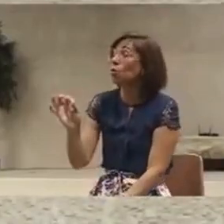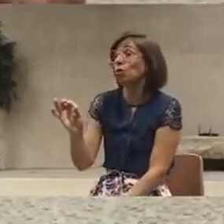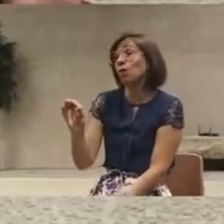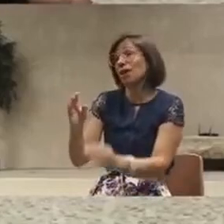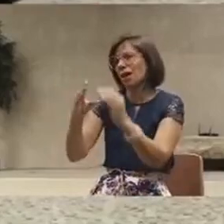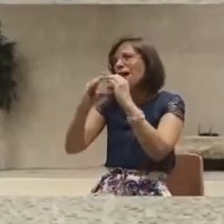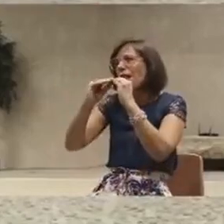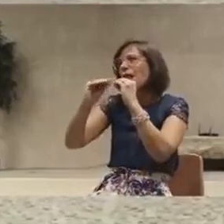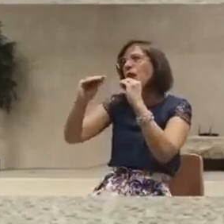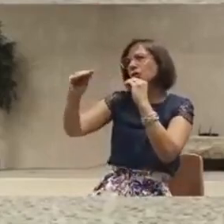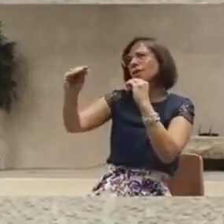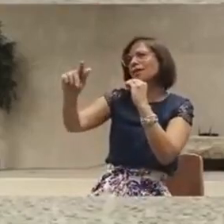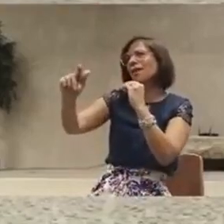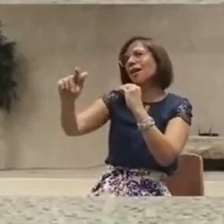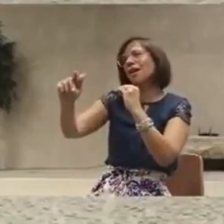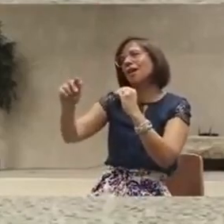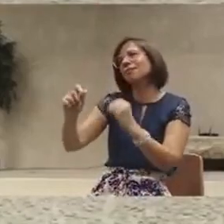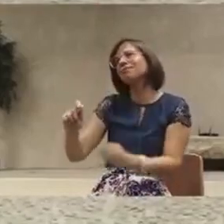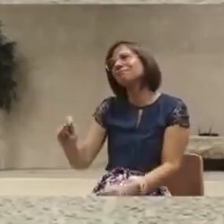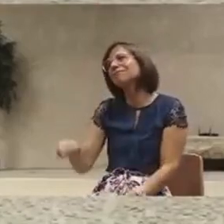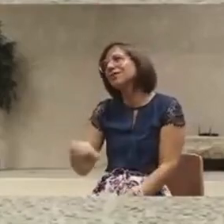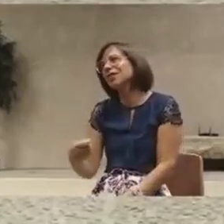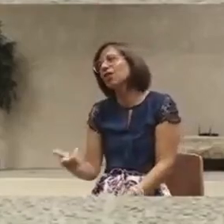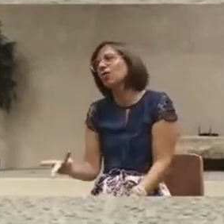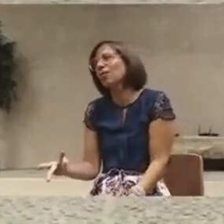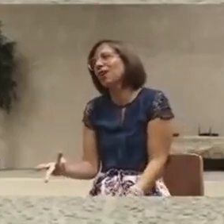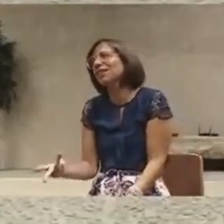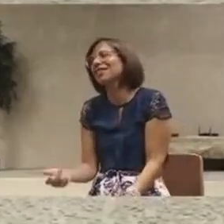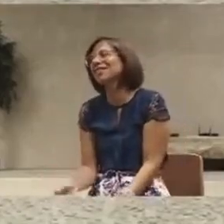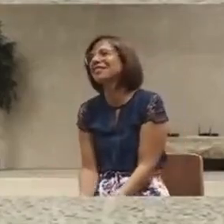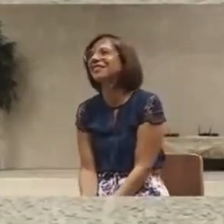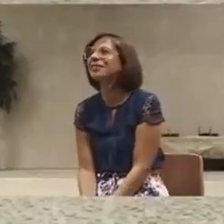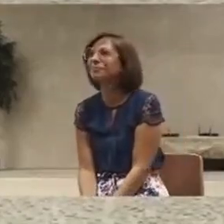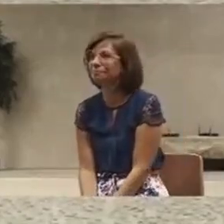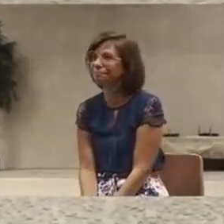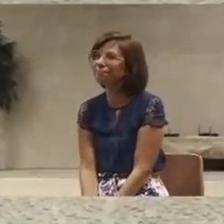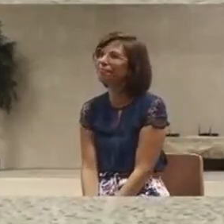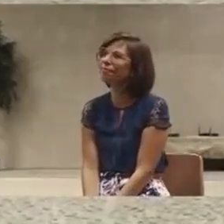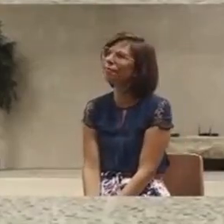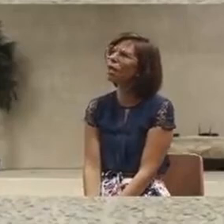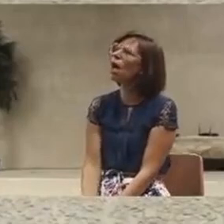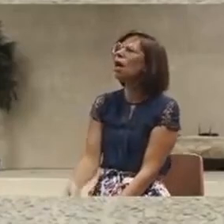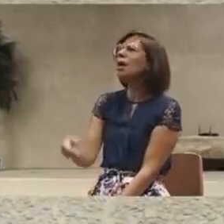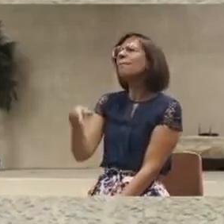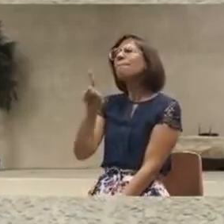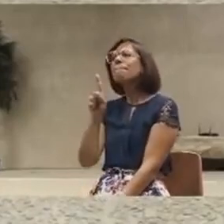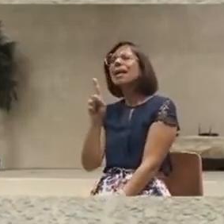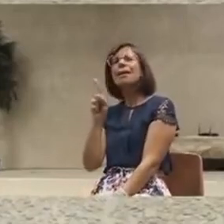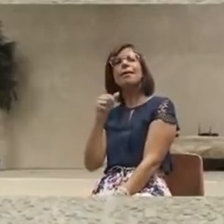Si tu es en train de dire pourquoi, ben, ça risque de durer encore un peu.